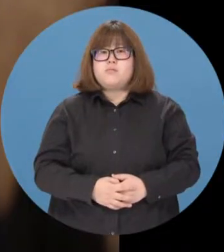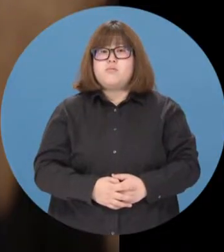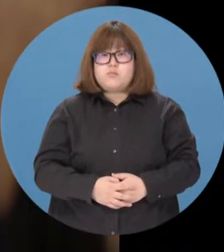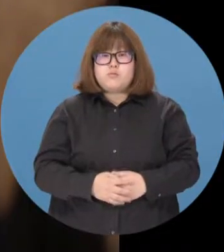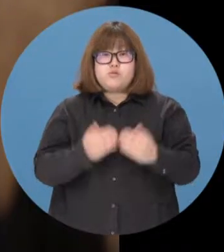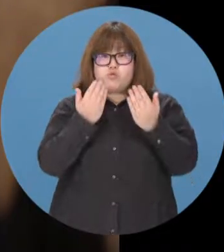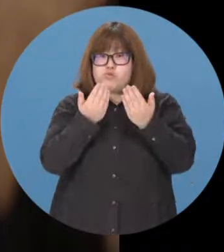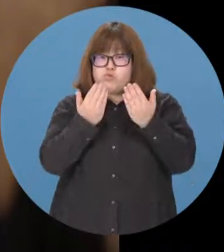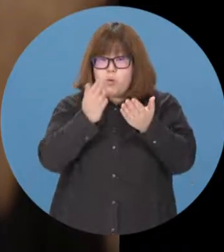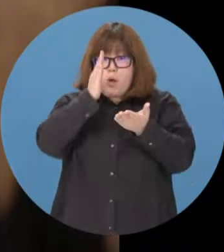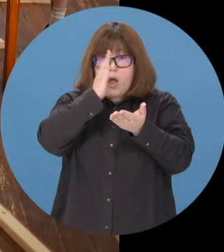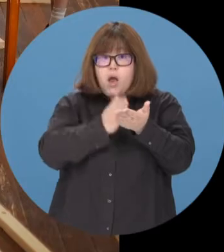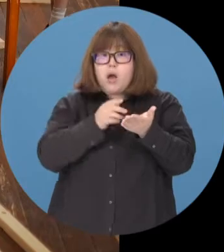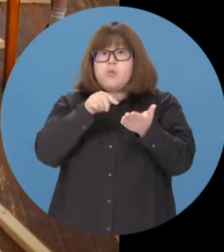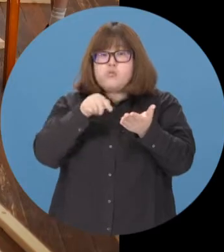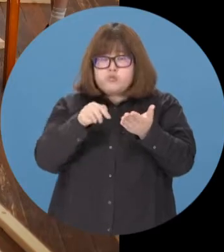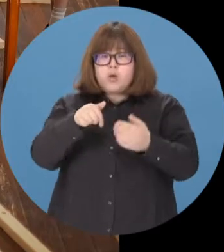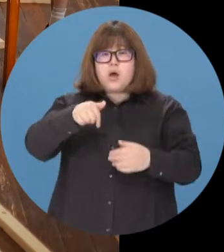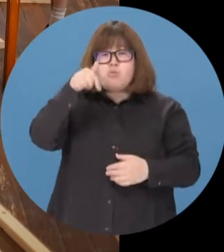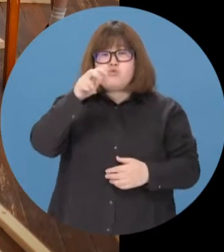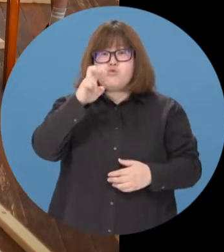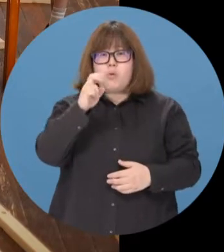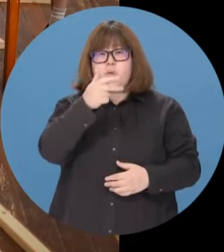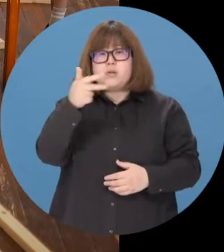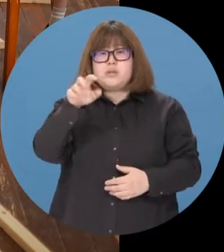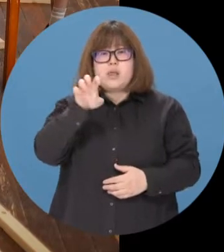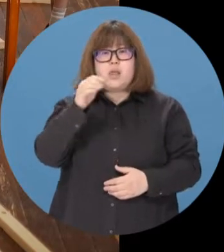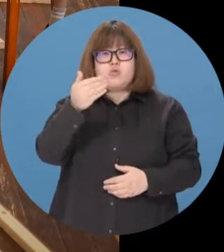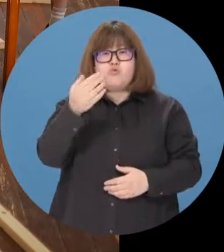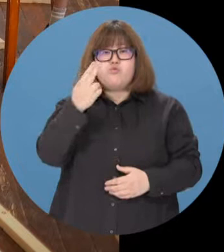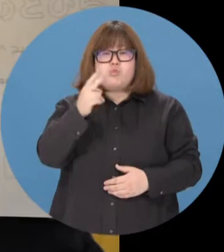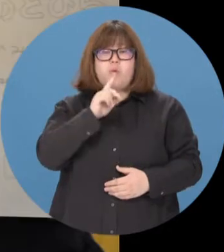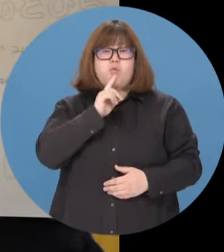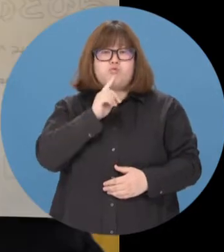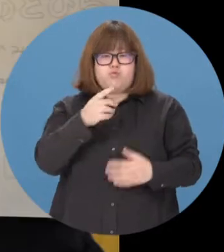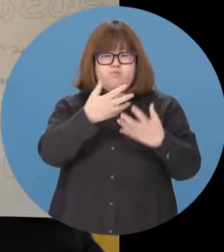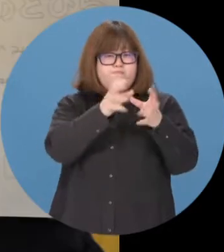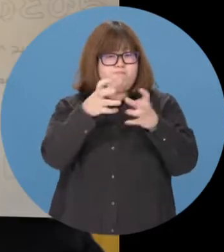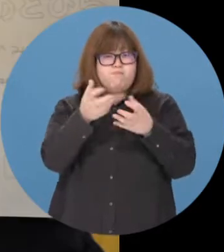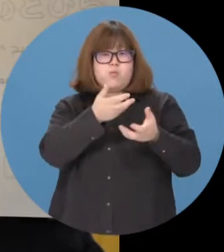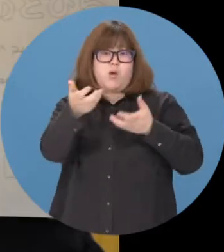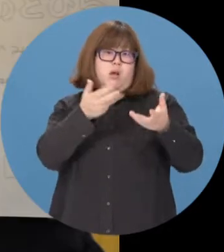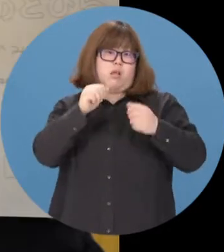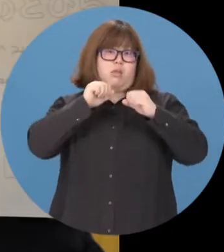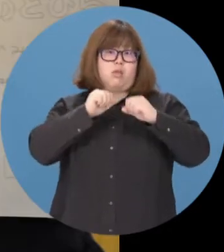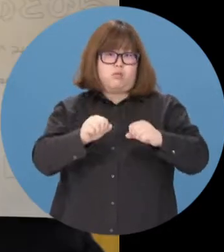授業の半分近くはプロジェクトと呼ばれる縦割りのクラスで行われる。